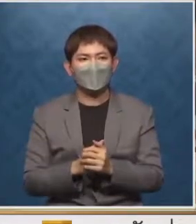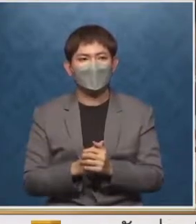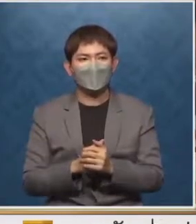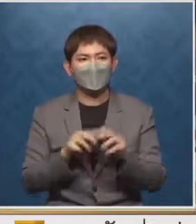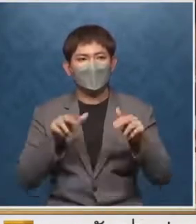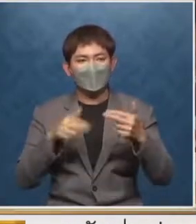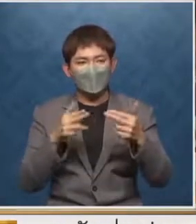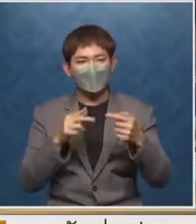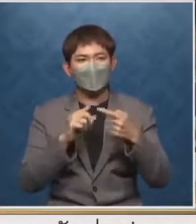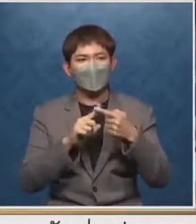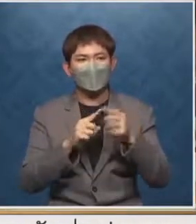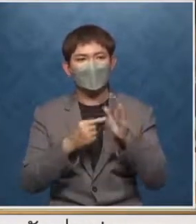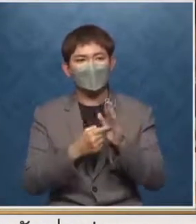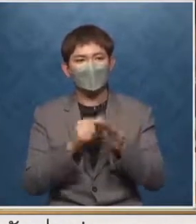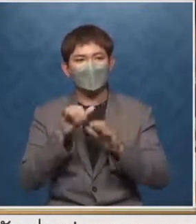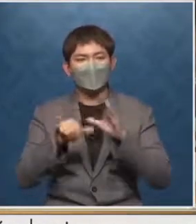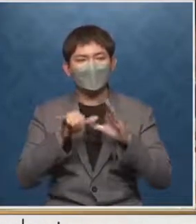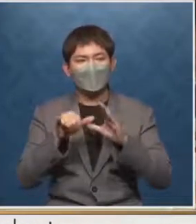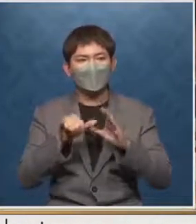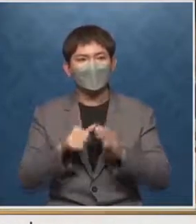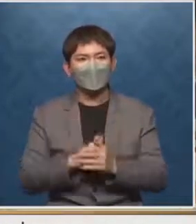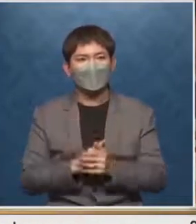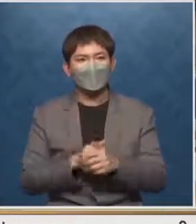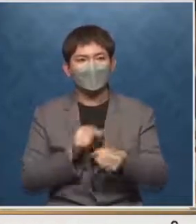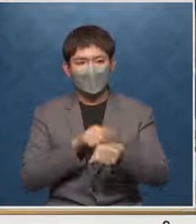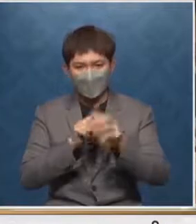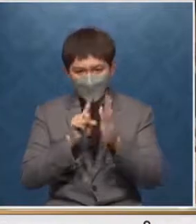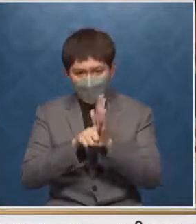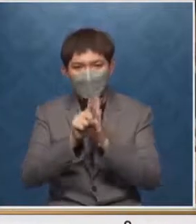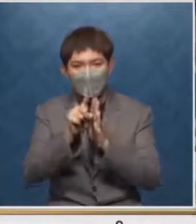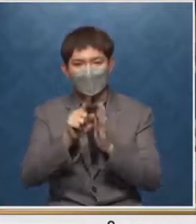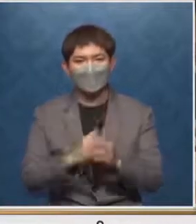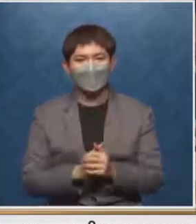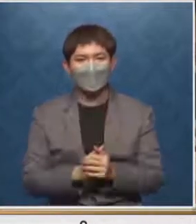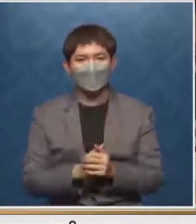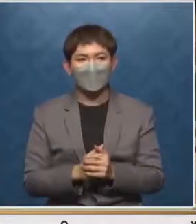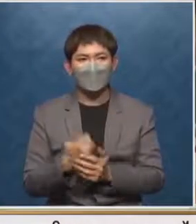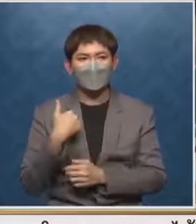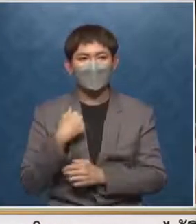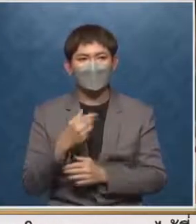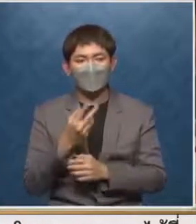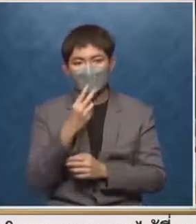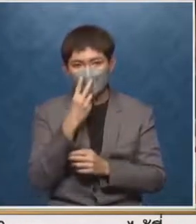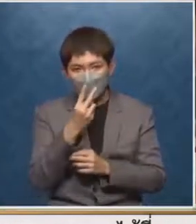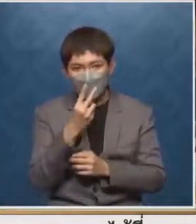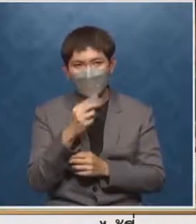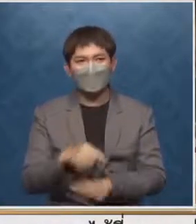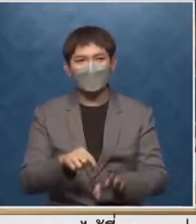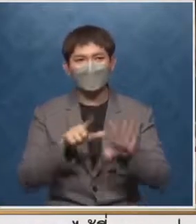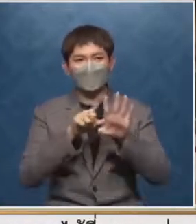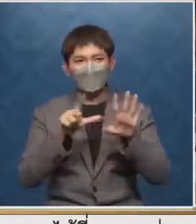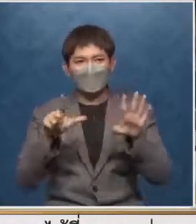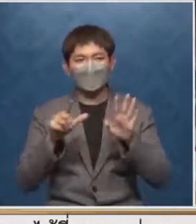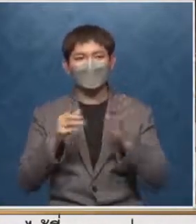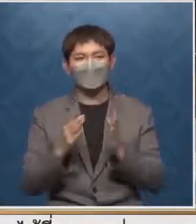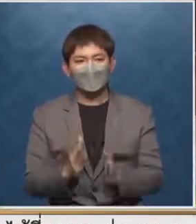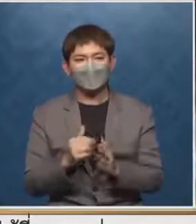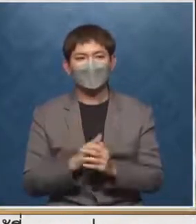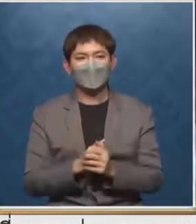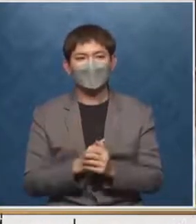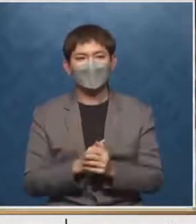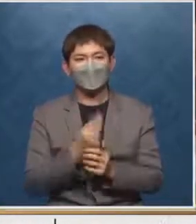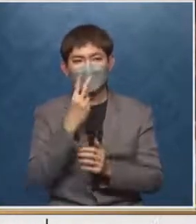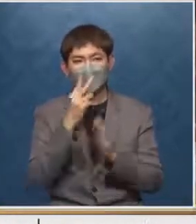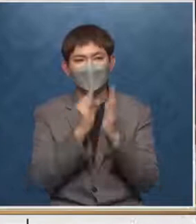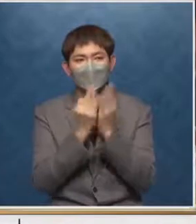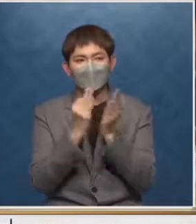เช่นทาง YouTube 1 นาทีครับท่านประธานครับมีผู้รับชมเนี่ยนะครับ4ล้านกว่าใน